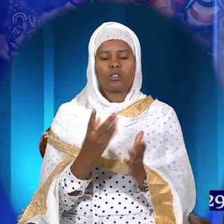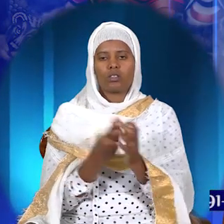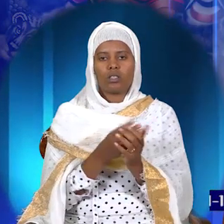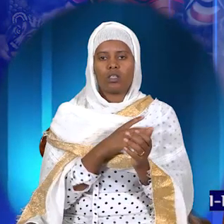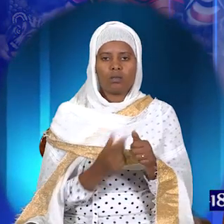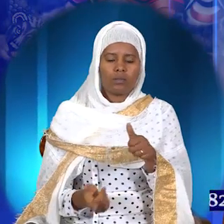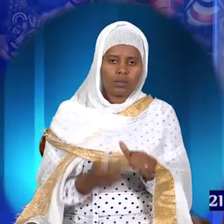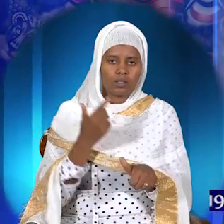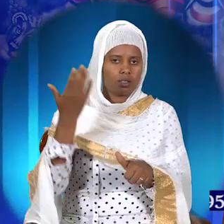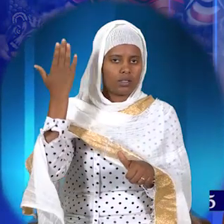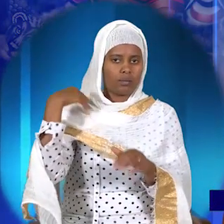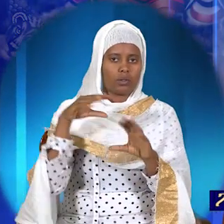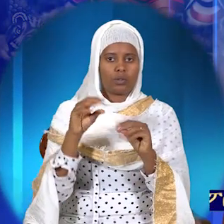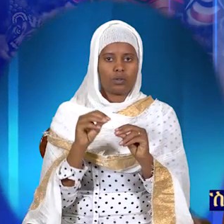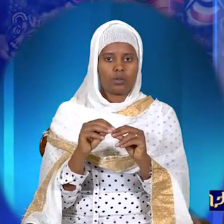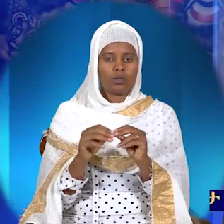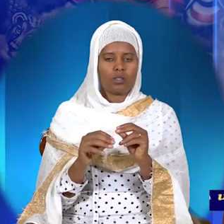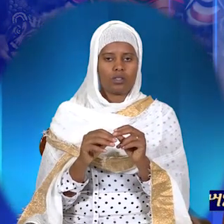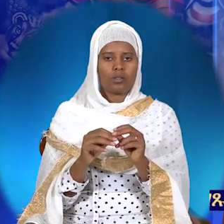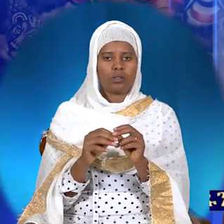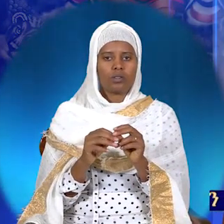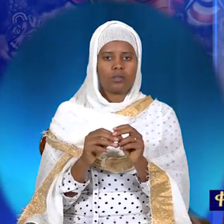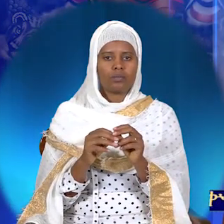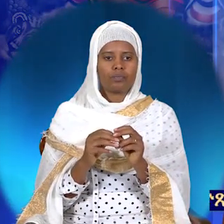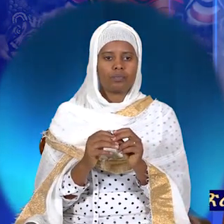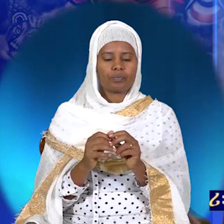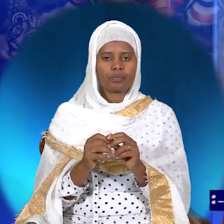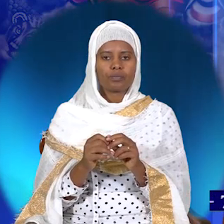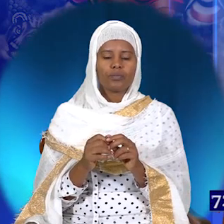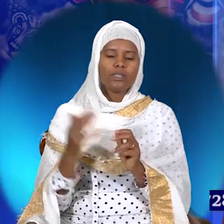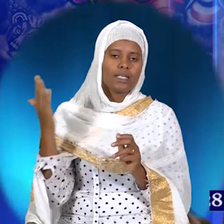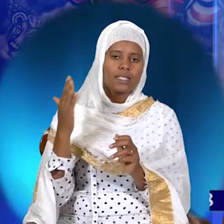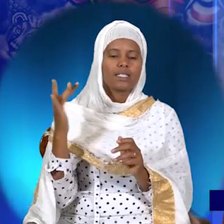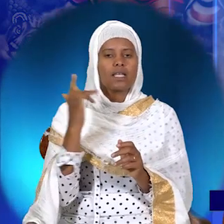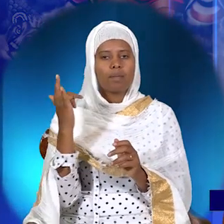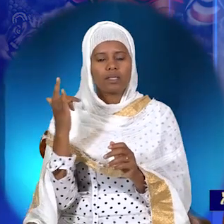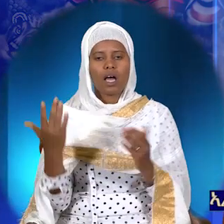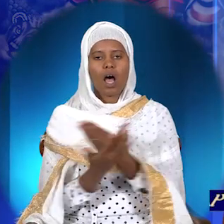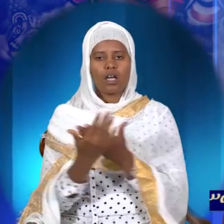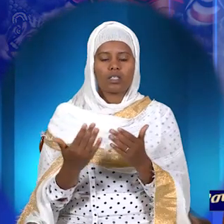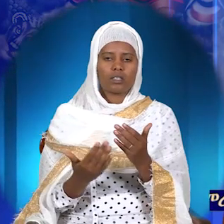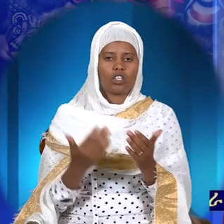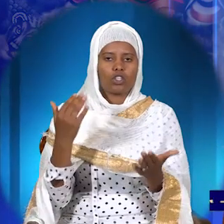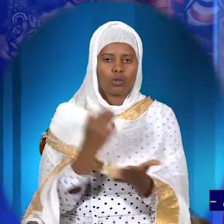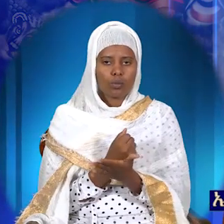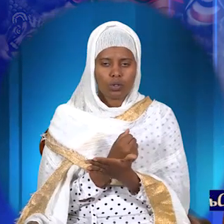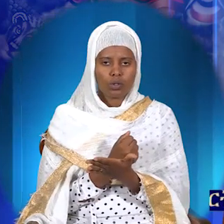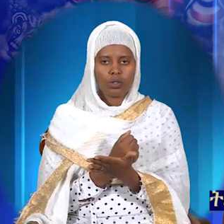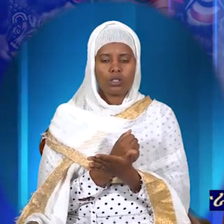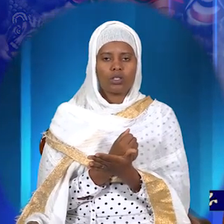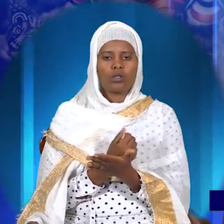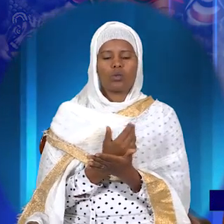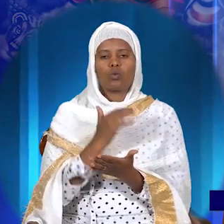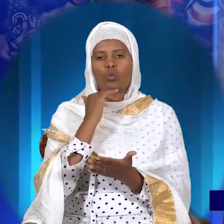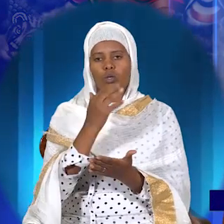ወልድ እውን ምስ መንፈስ ቅዱስ ብቕድምና ዘሎ ቀዳማዊ ጥንቲ እዩ። ቀዳሚ ከይሃለዎ ግዜን ዘመንን ከይቀደሞ ወልድ ካብ ኣብ